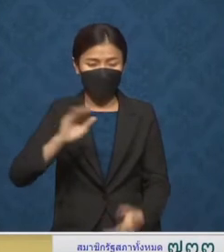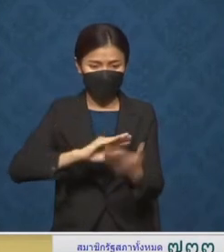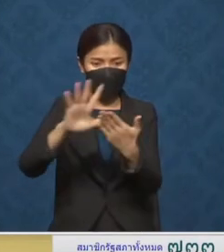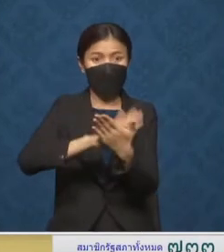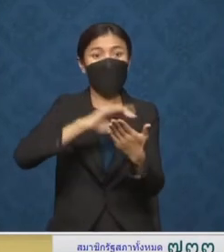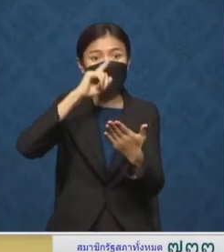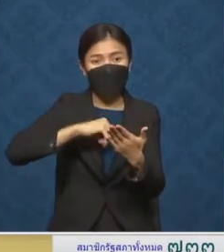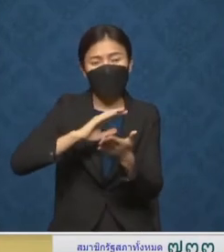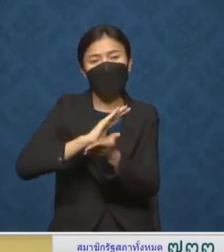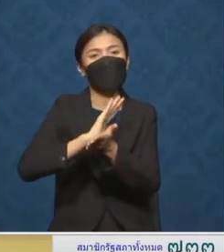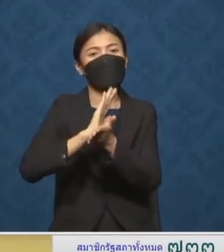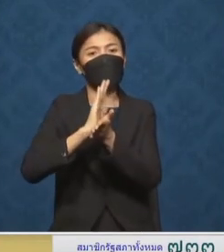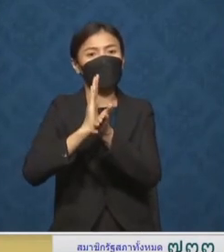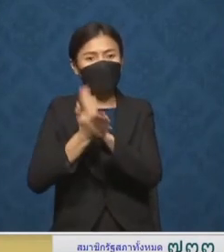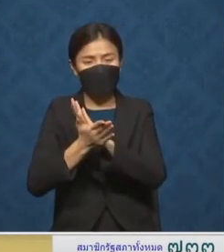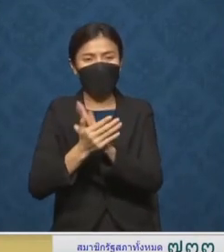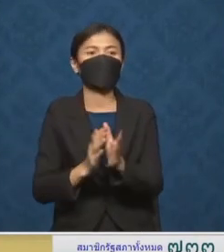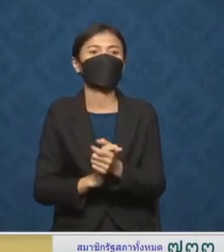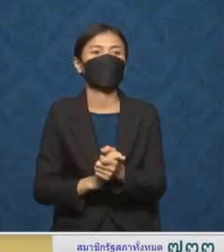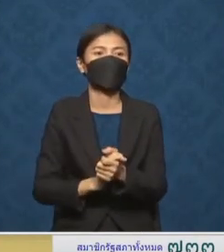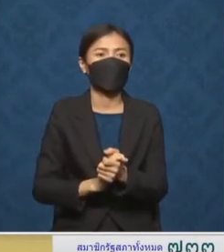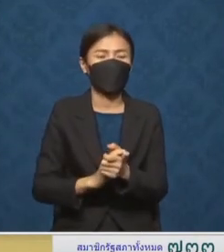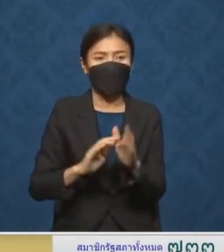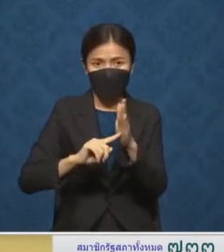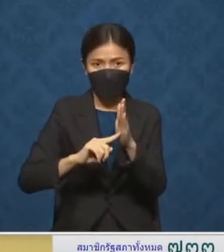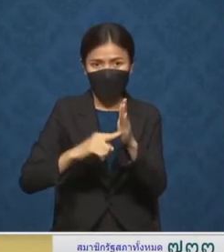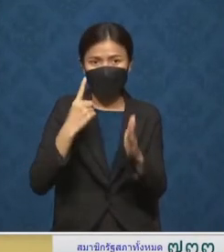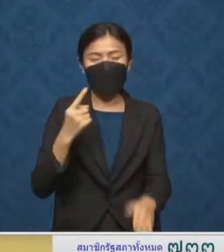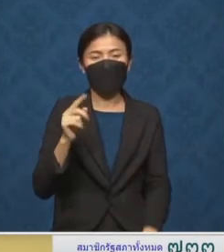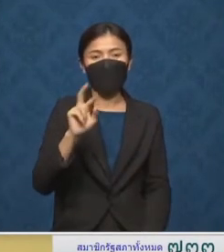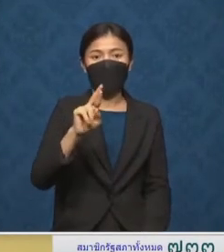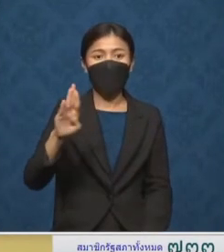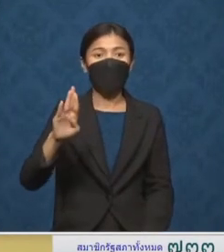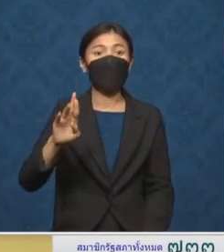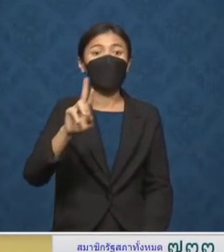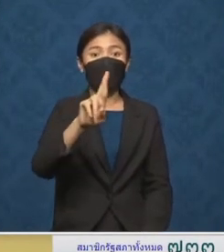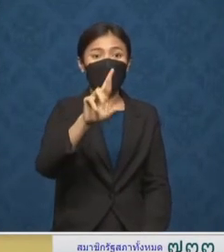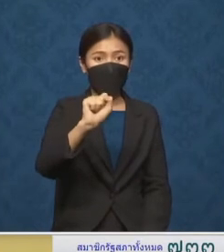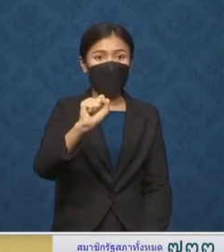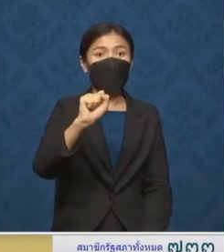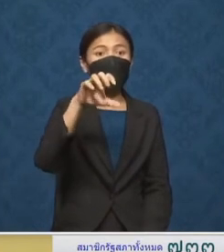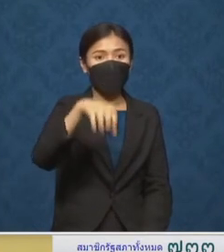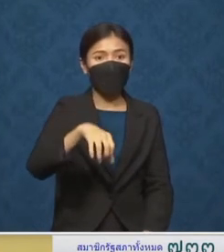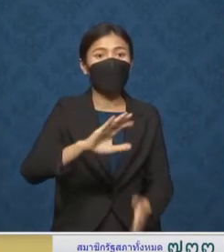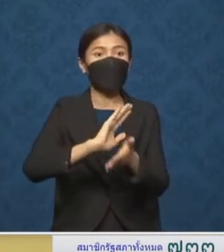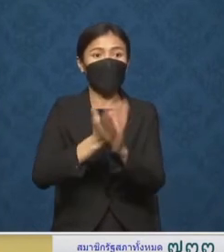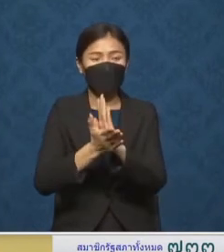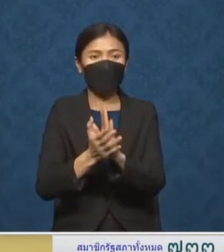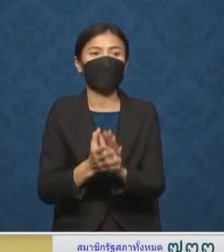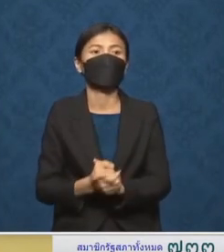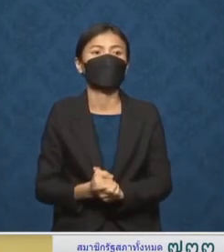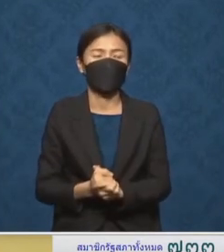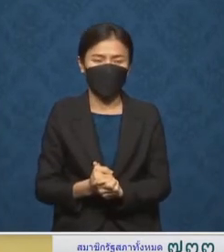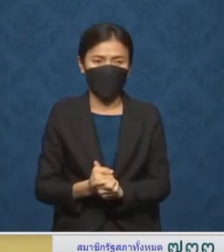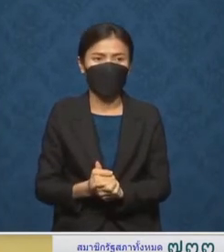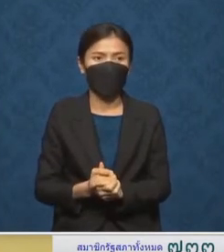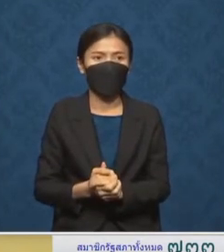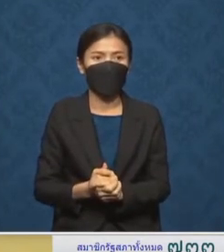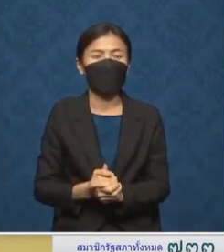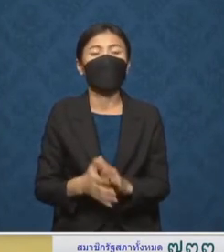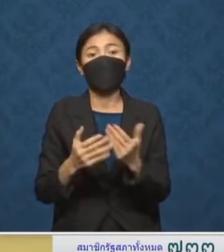เป็นจุดที่ให้กำเนิดระบบรัฐสภาเป็นวันที่ไฟฟ้าเปลี่ยนมาเป็นพลเมืองเป็น